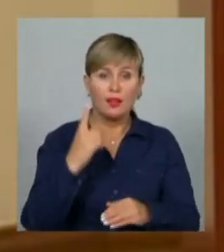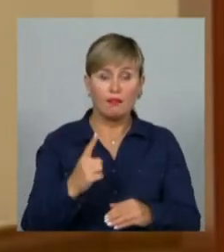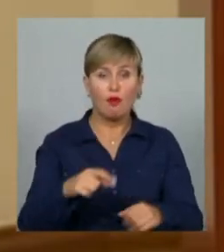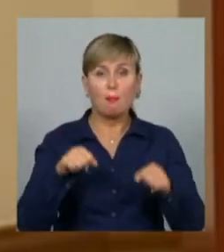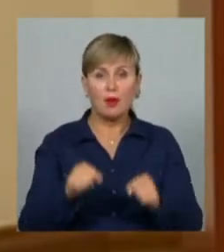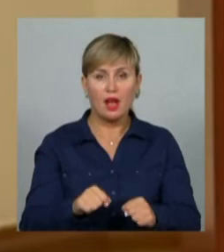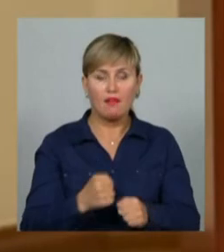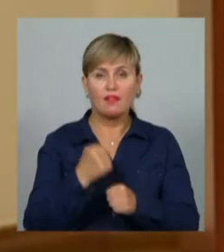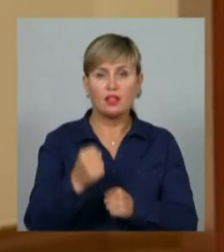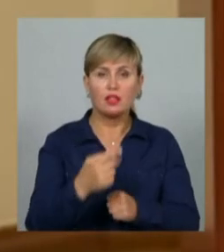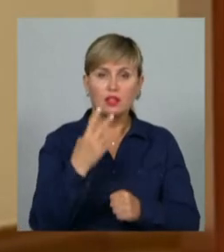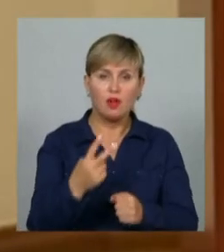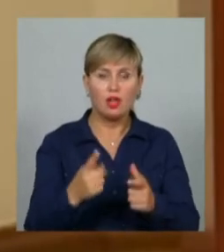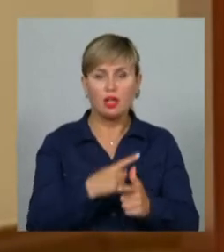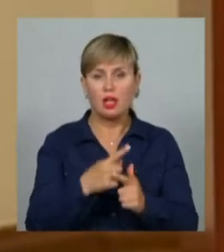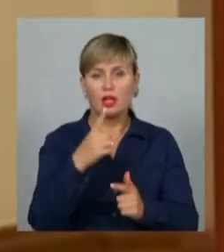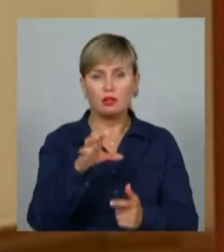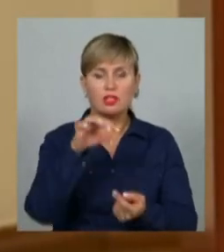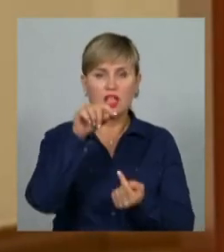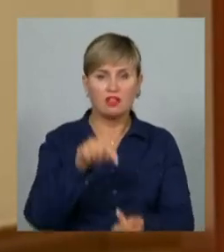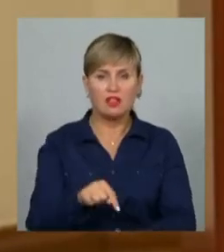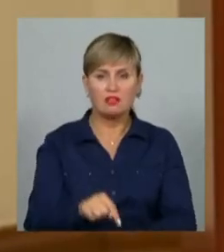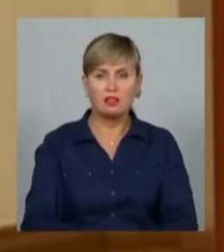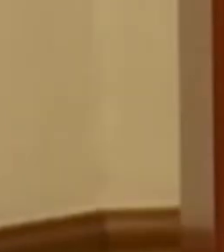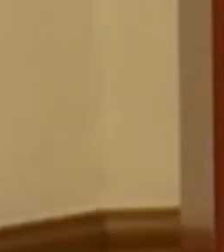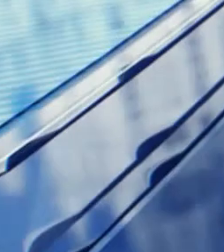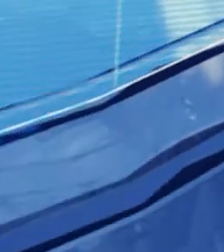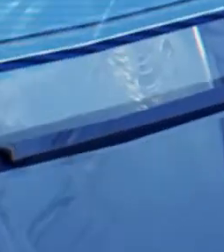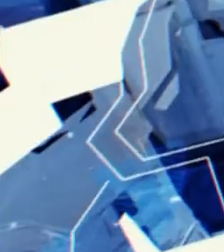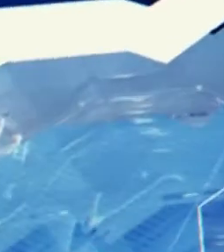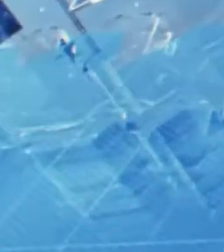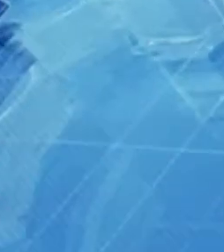вправе выдвинуть двух либо одного кандидата соответственно.